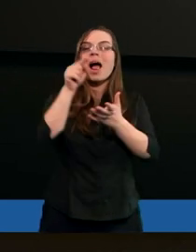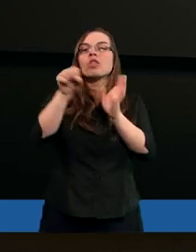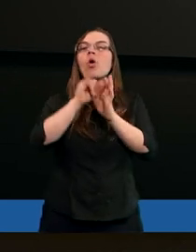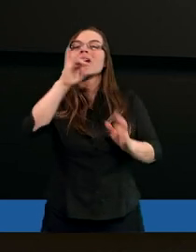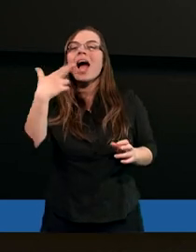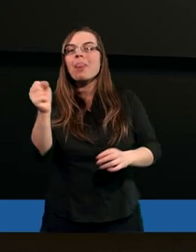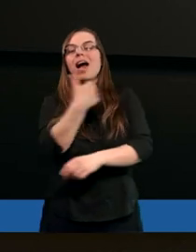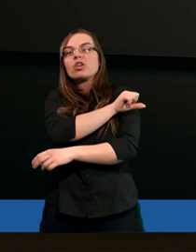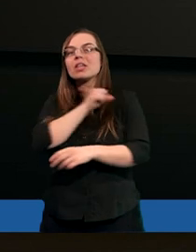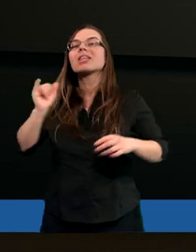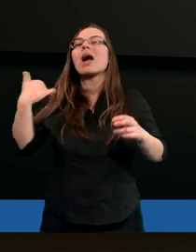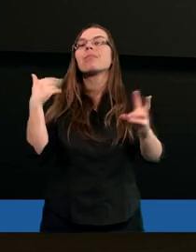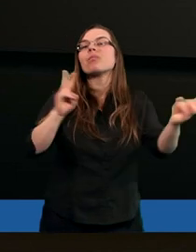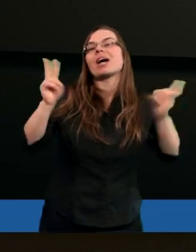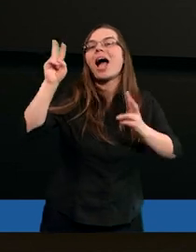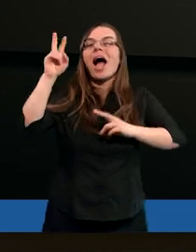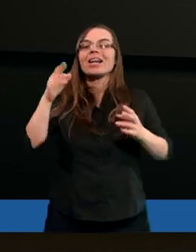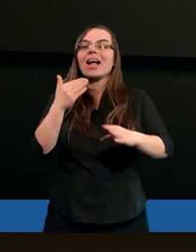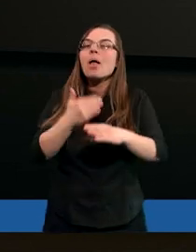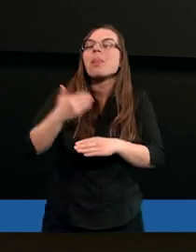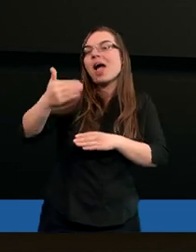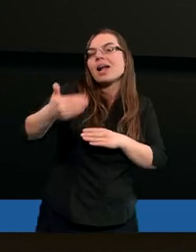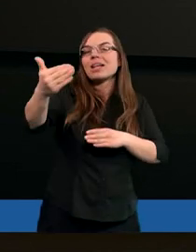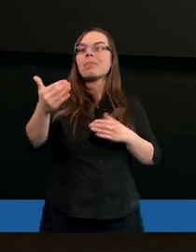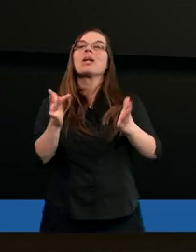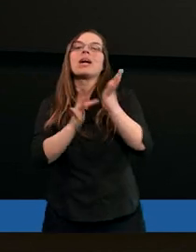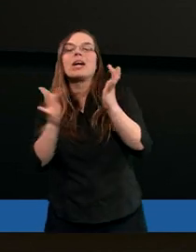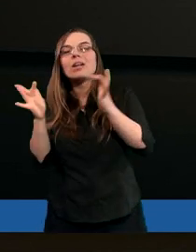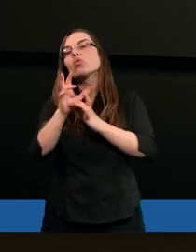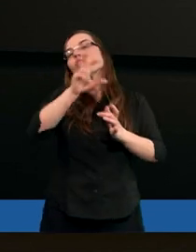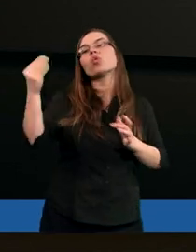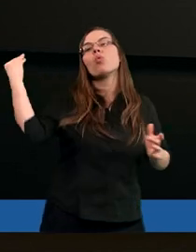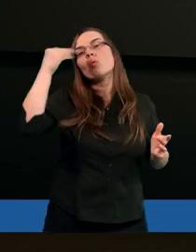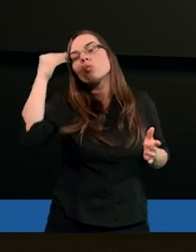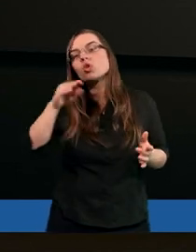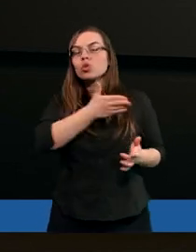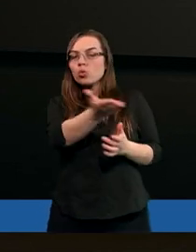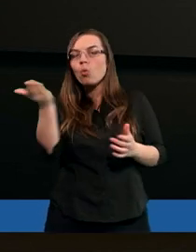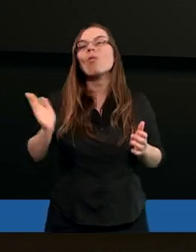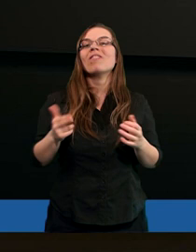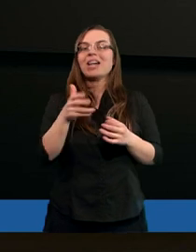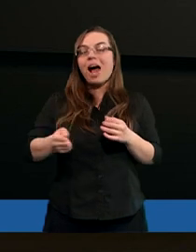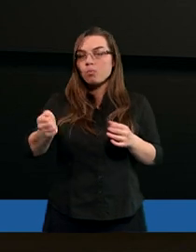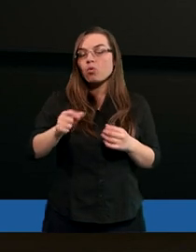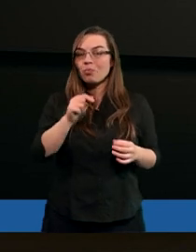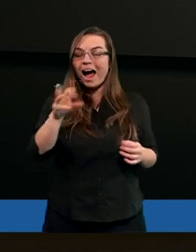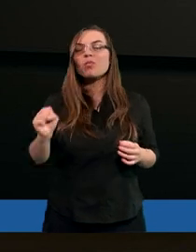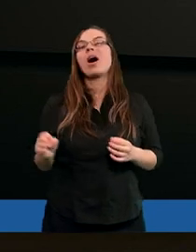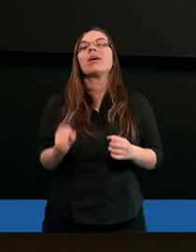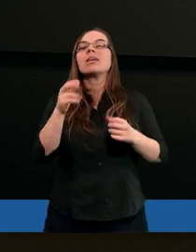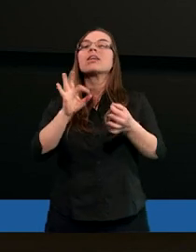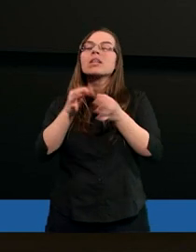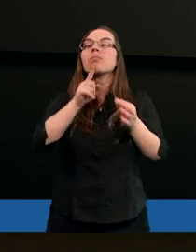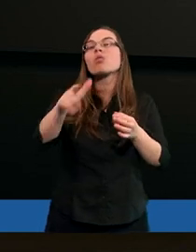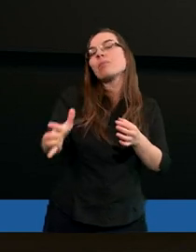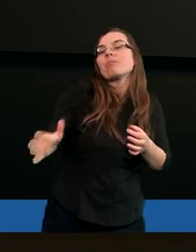A jaka reakcja była następnie Chrystusa, czy też uczniów, gdy po